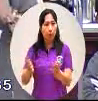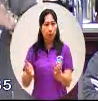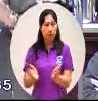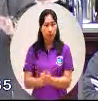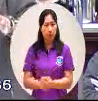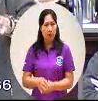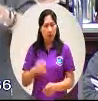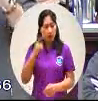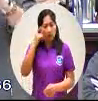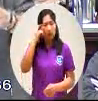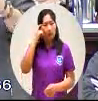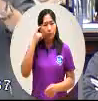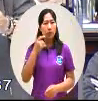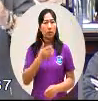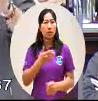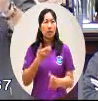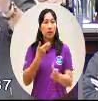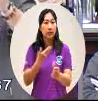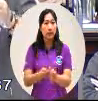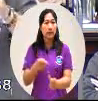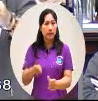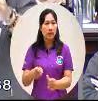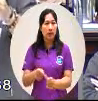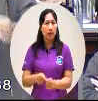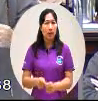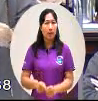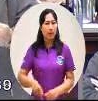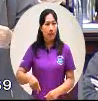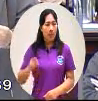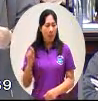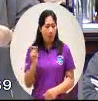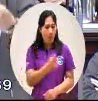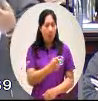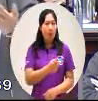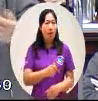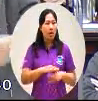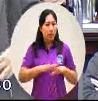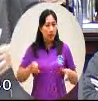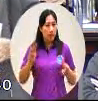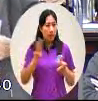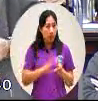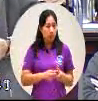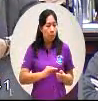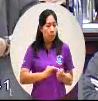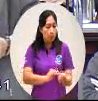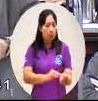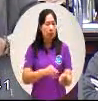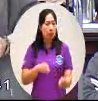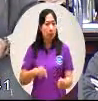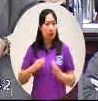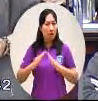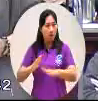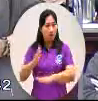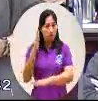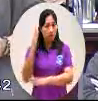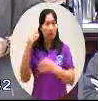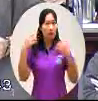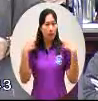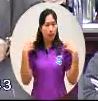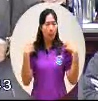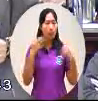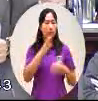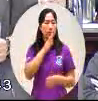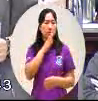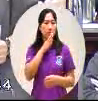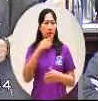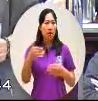觉得让他们迅速安全的就医，这是我们市政府的责任。我觉得我们交通局